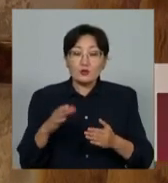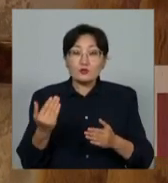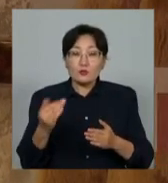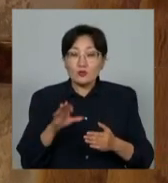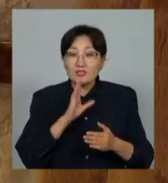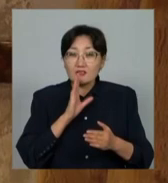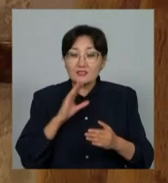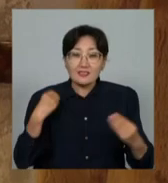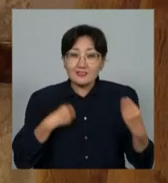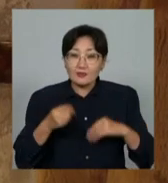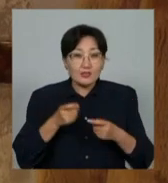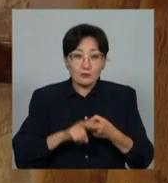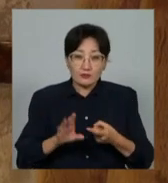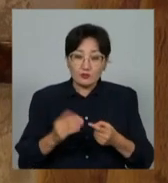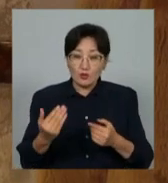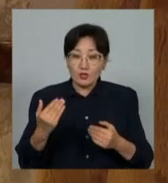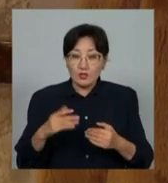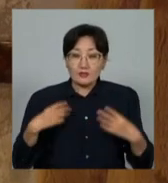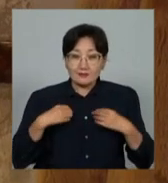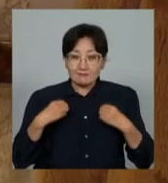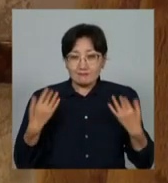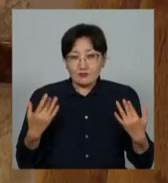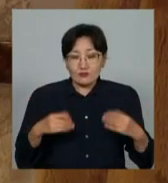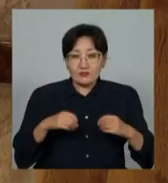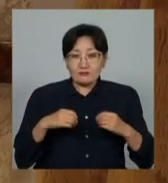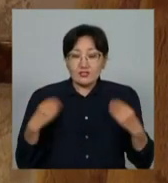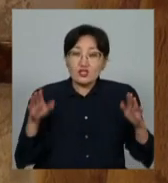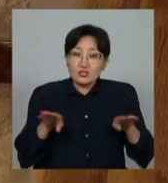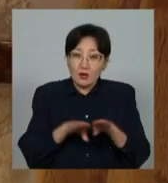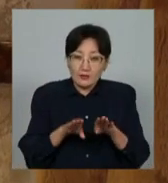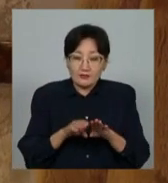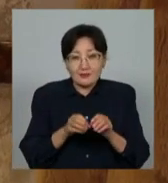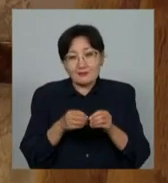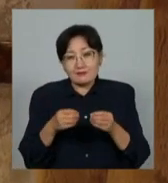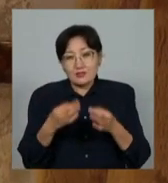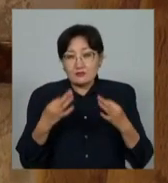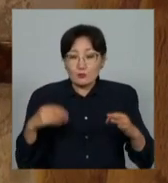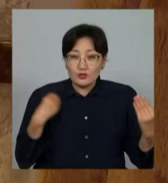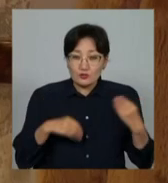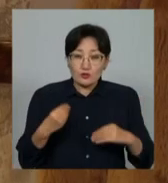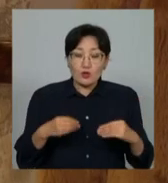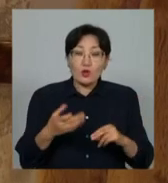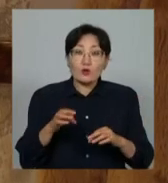қыздардың киіміне байланысты емес, олардың киімі ашық болса да, жабық болса да, олар бәрібір де